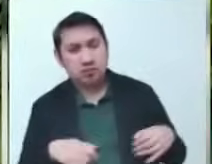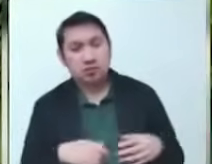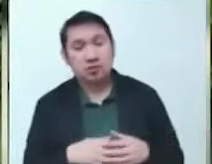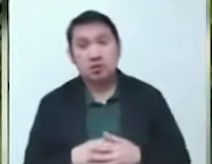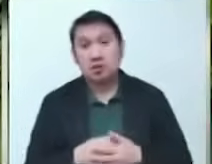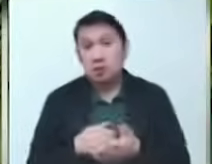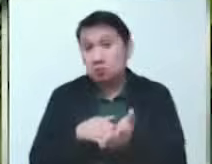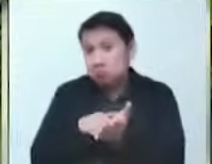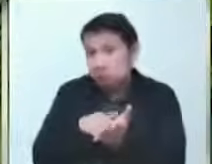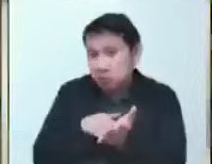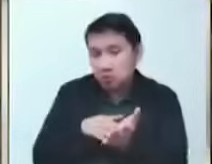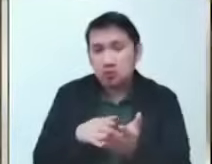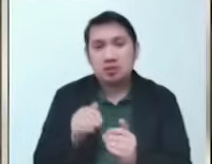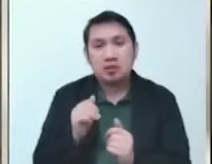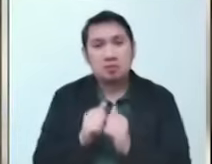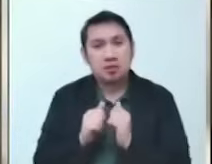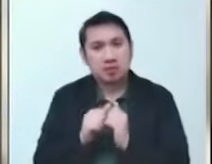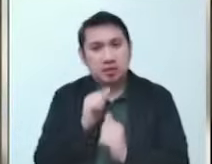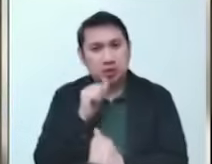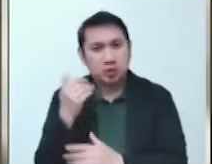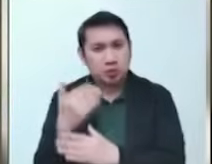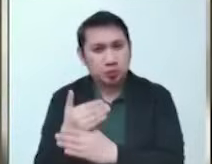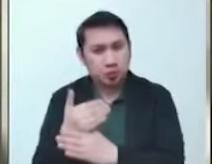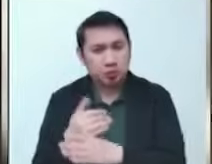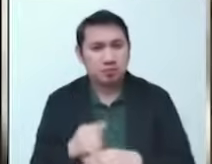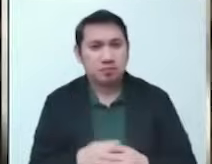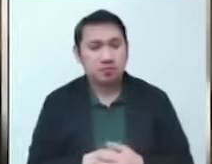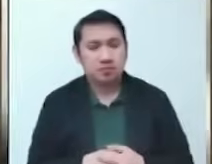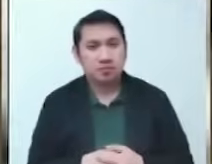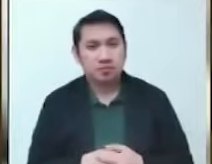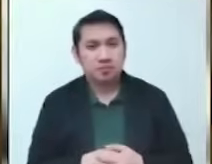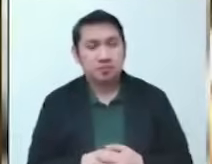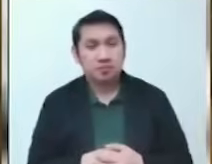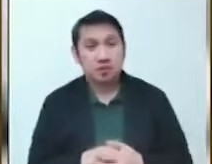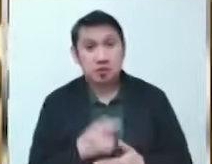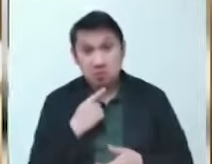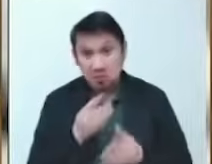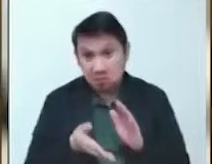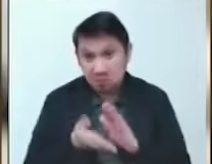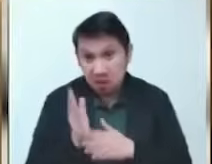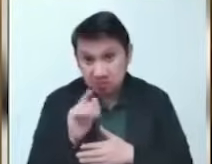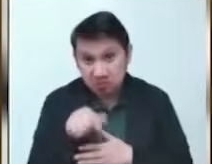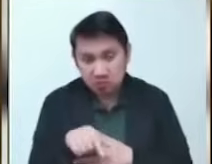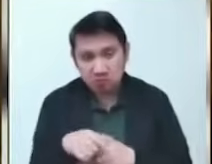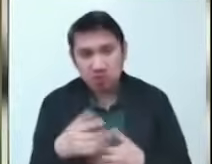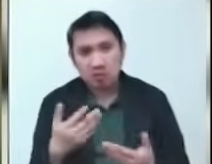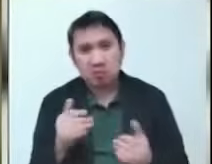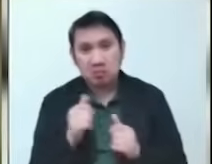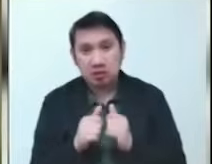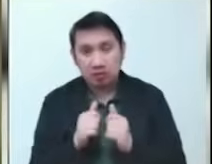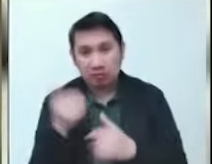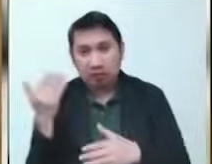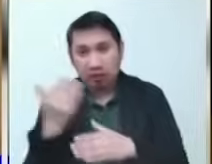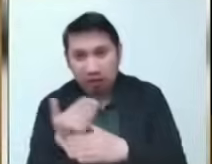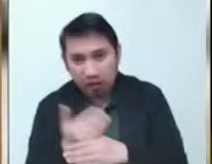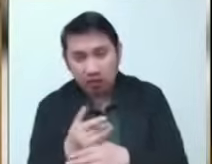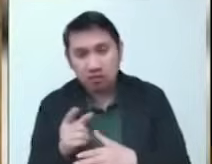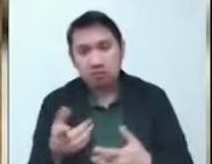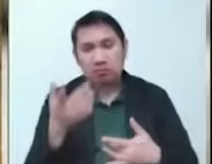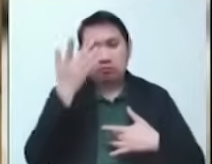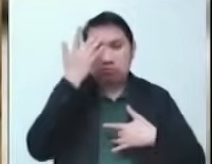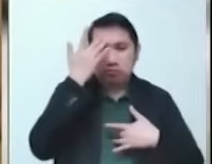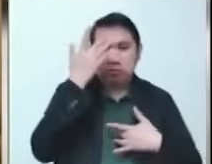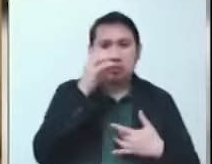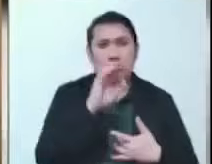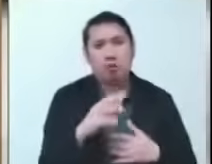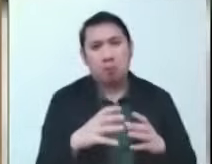sila masagi o matapakan. Yung mga nagtitrespass dun sa territory nila, nagkakasakit o kung hindi, namamagay yung kanilang mga paa. Pero meron